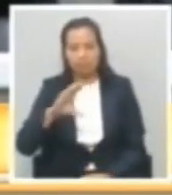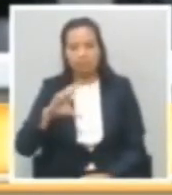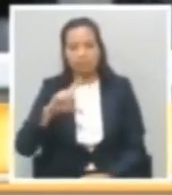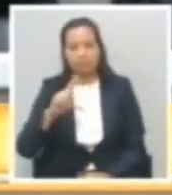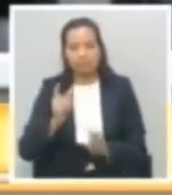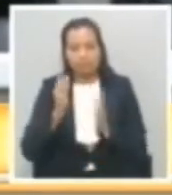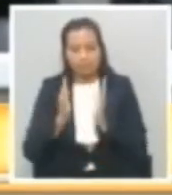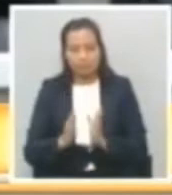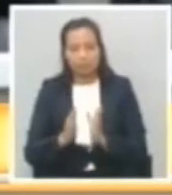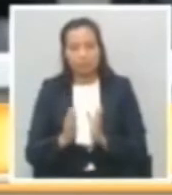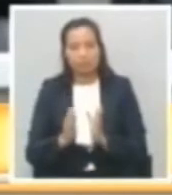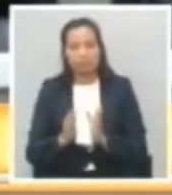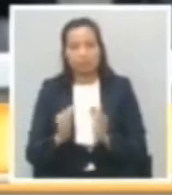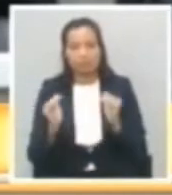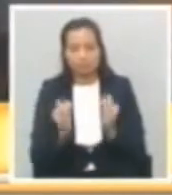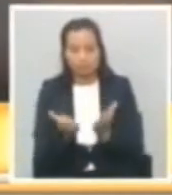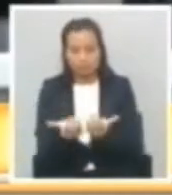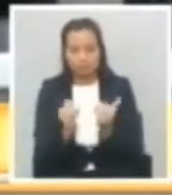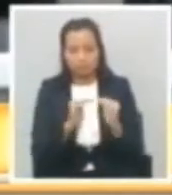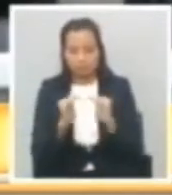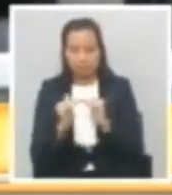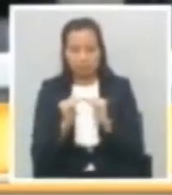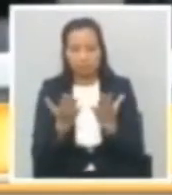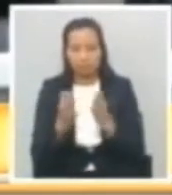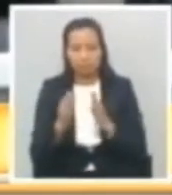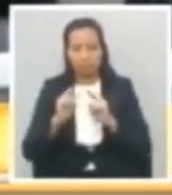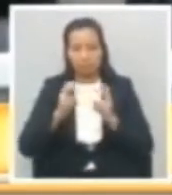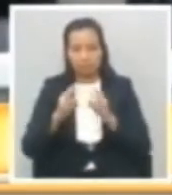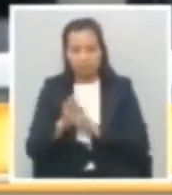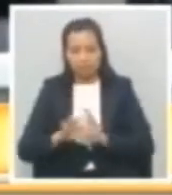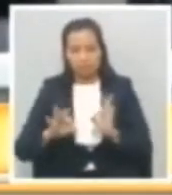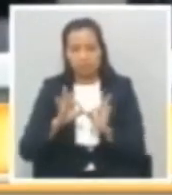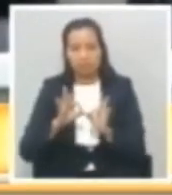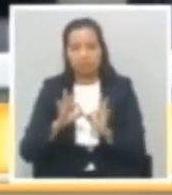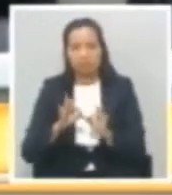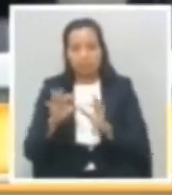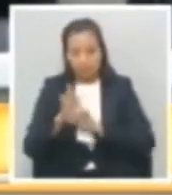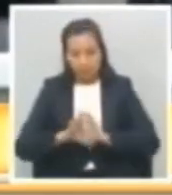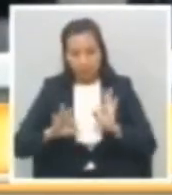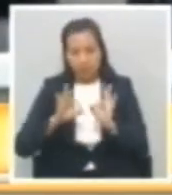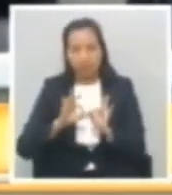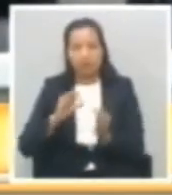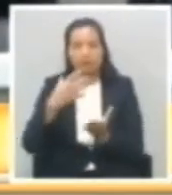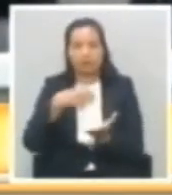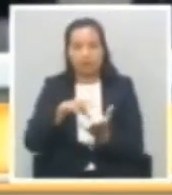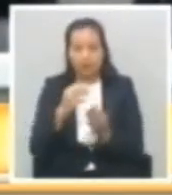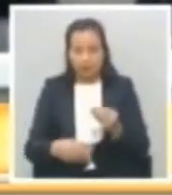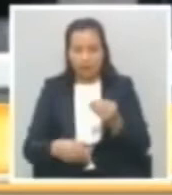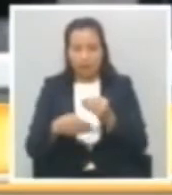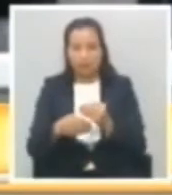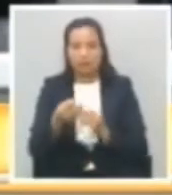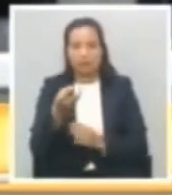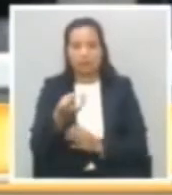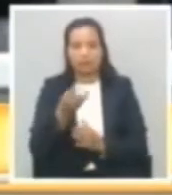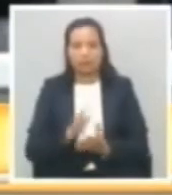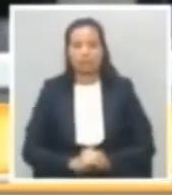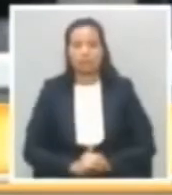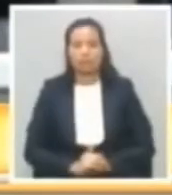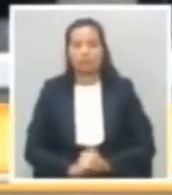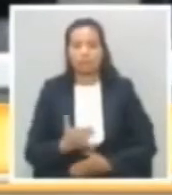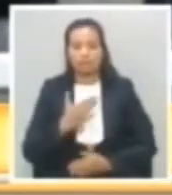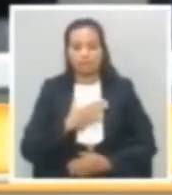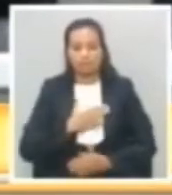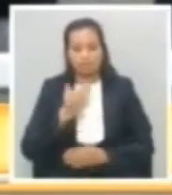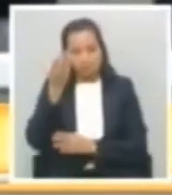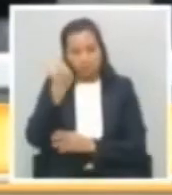ามไม่ได้รับความเป็นธรรมในเรื่องที่มีความสำคัญซึ่งสำคัญยังไงเดี๋ยวผมขออนุญาตพูดเพิ่มเติมอีกสักนิดหนึ่งผมคิด